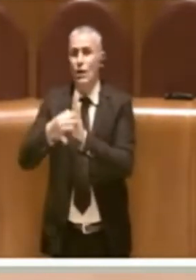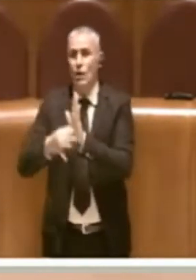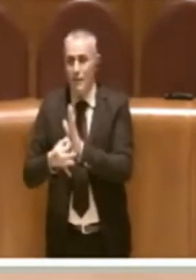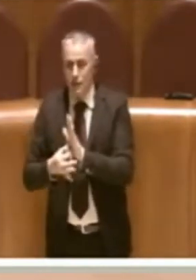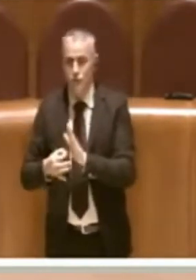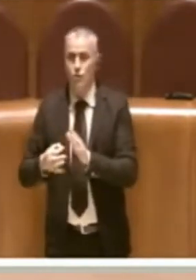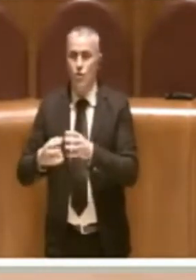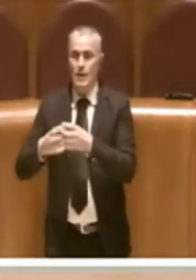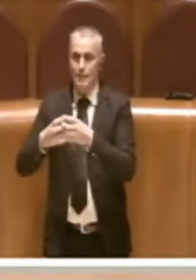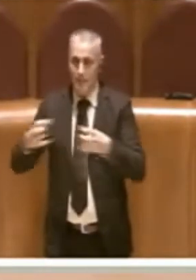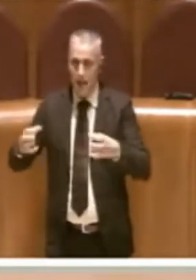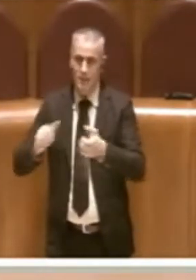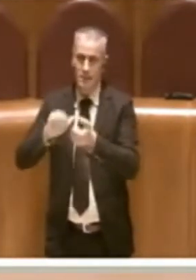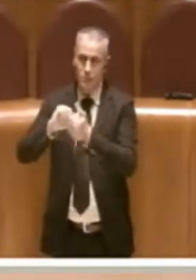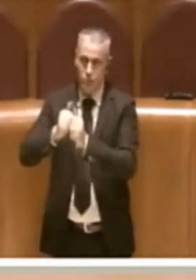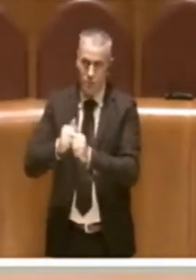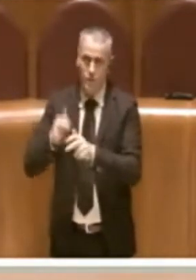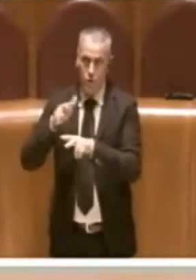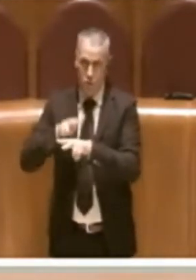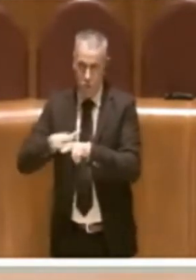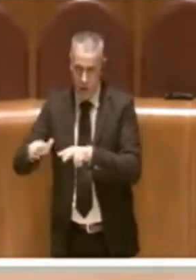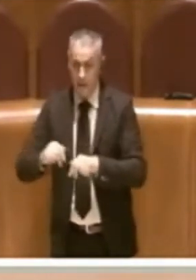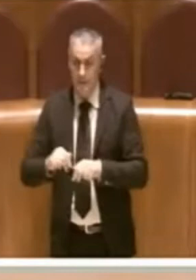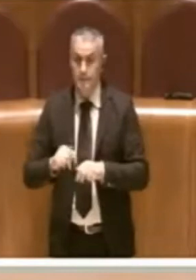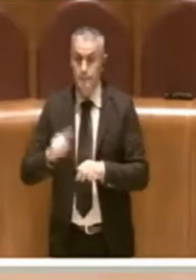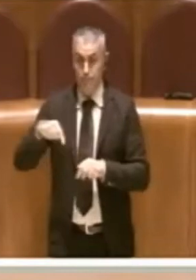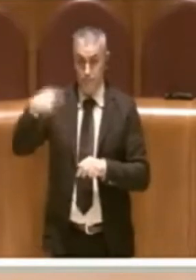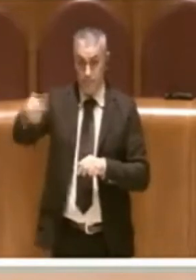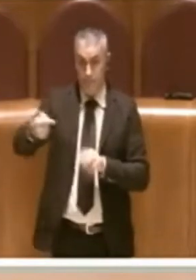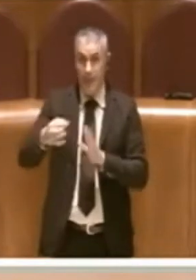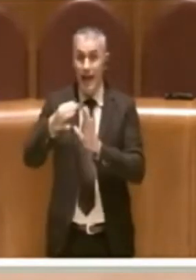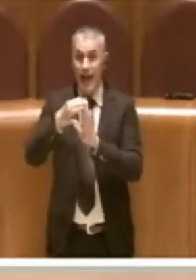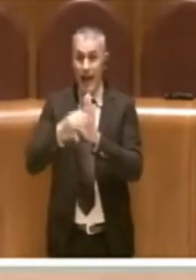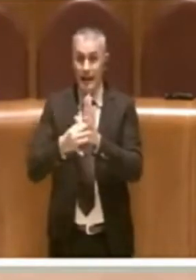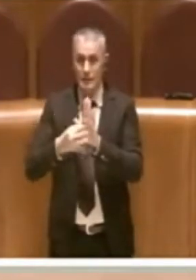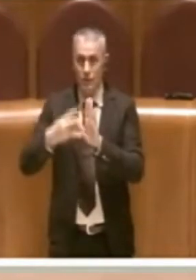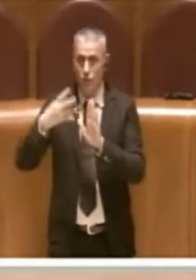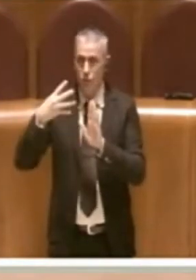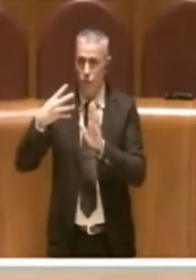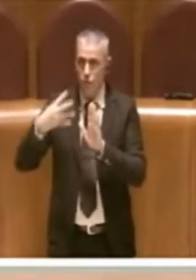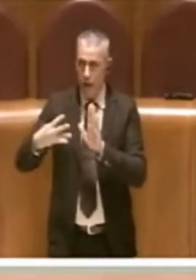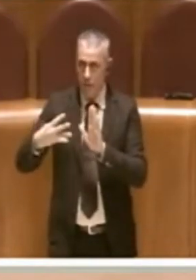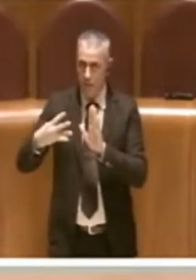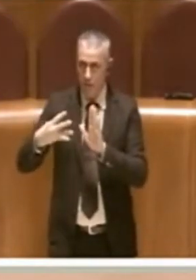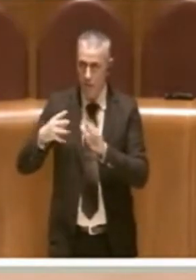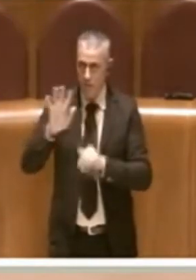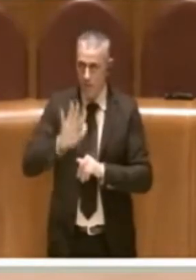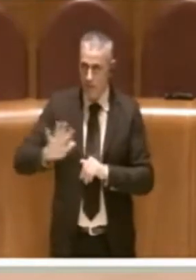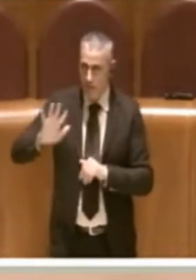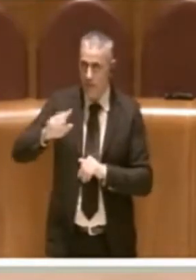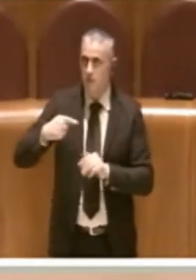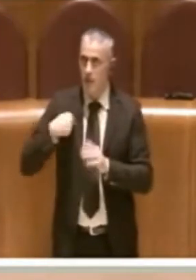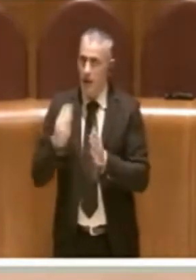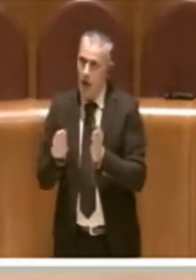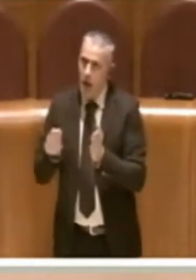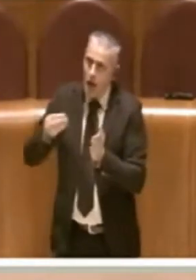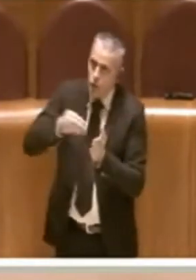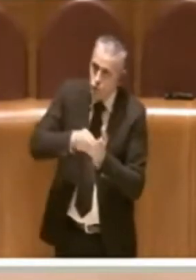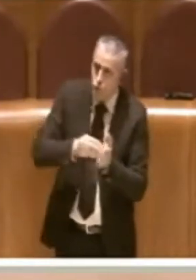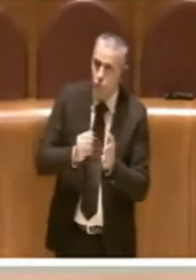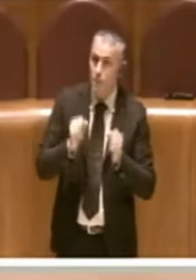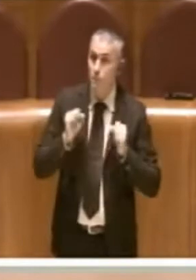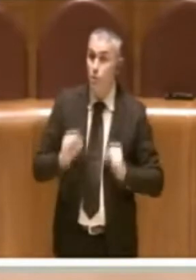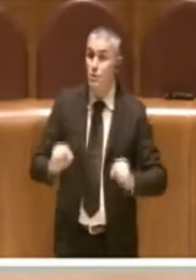comunali. E quindi cosa prevederemo in quel caso? L'articolo 4, se non vado errato, aggiungeremo una possibilità